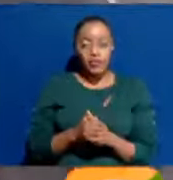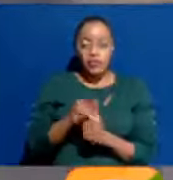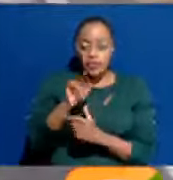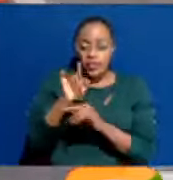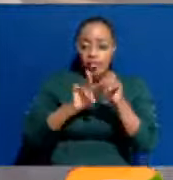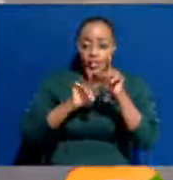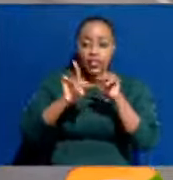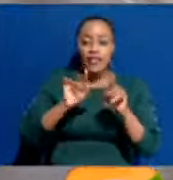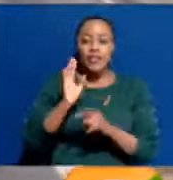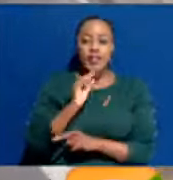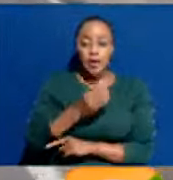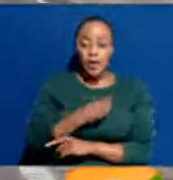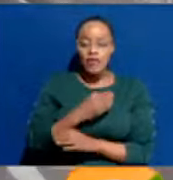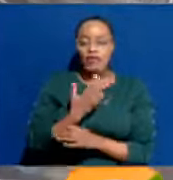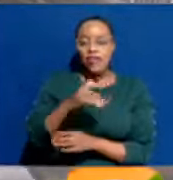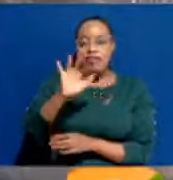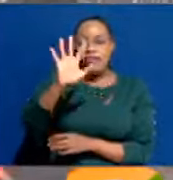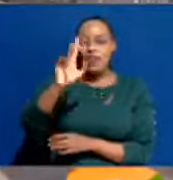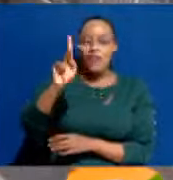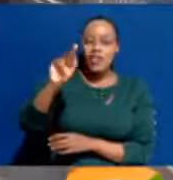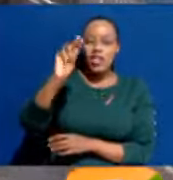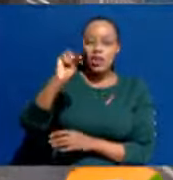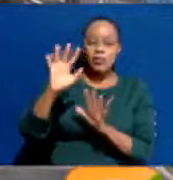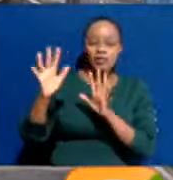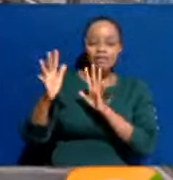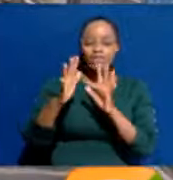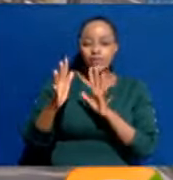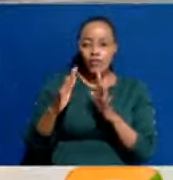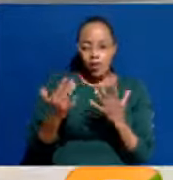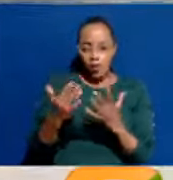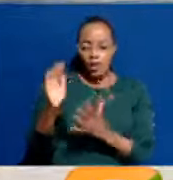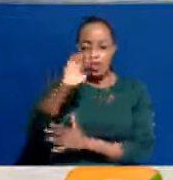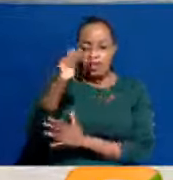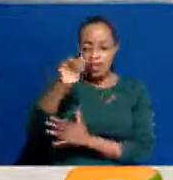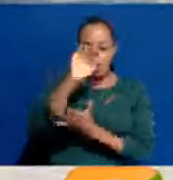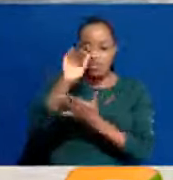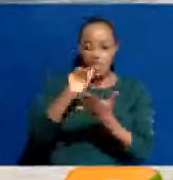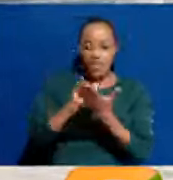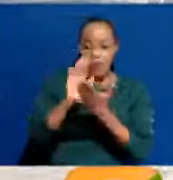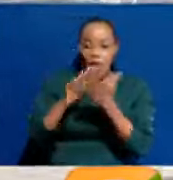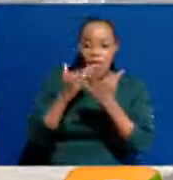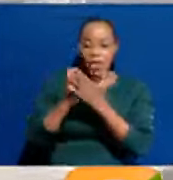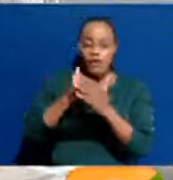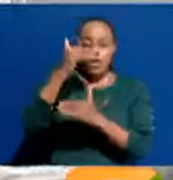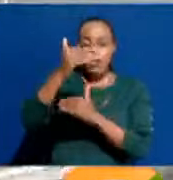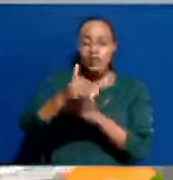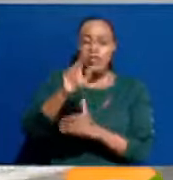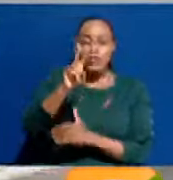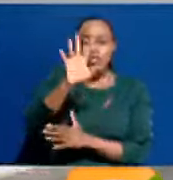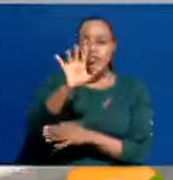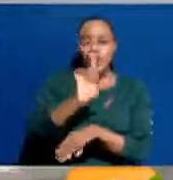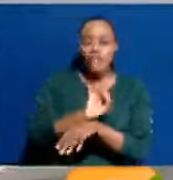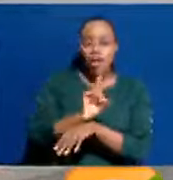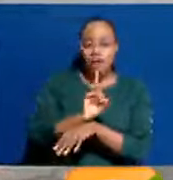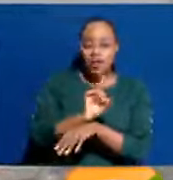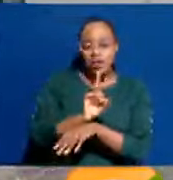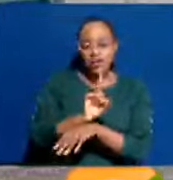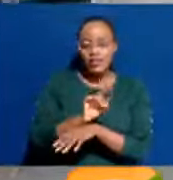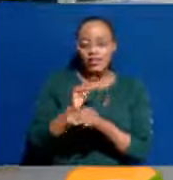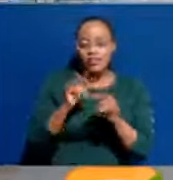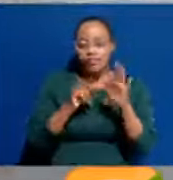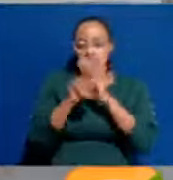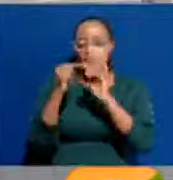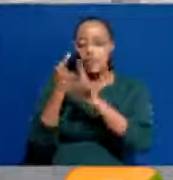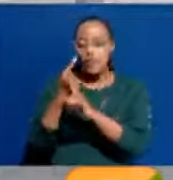Katika safari yetu ya kilomita 5 hivi katikati mwa jiji, tunawasili baada ya dakika 25 za kupenya penya